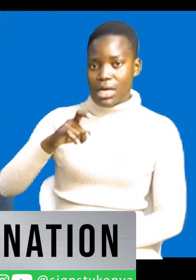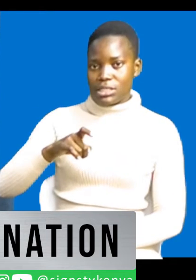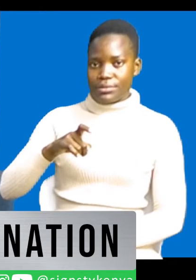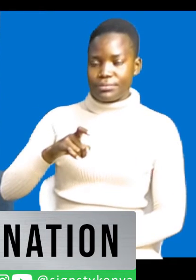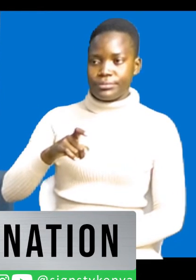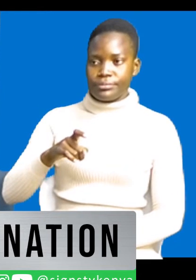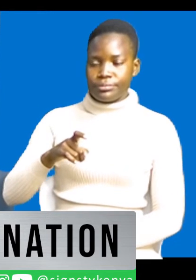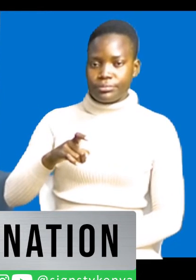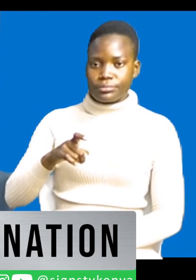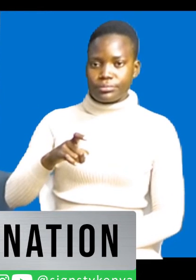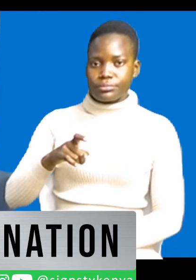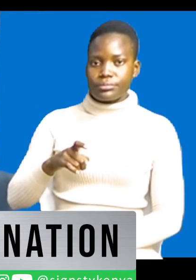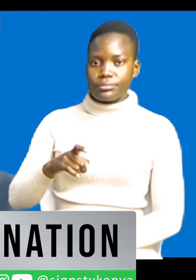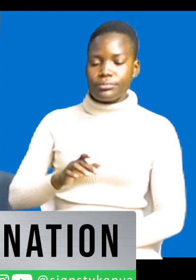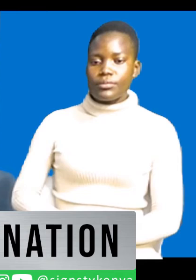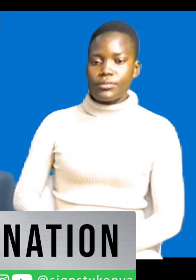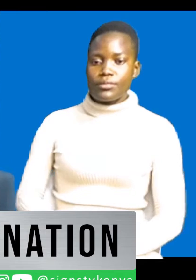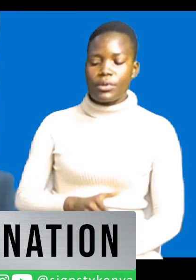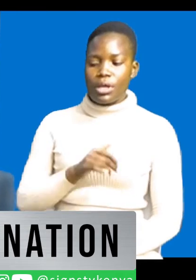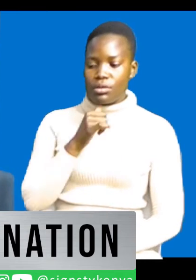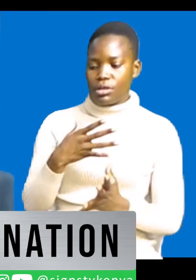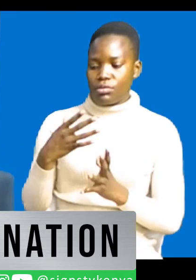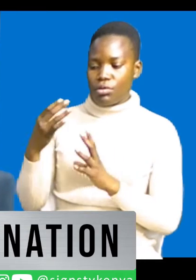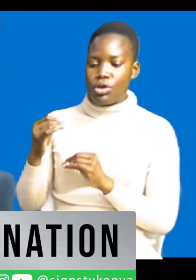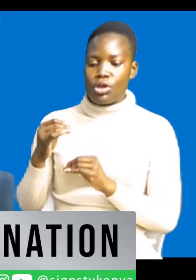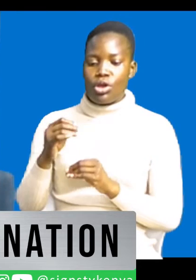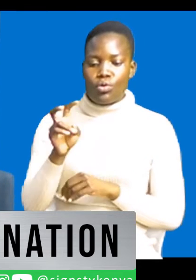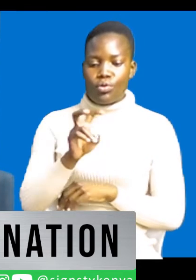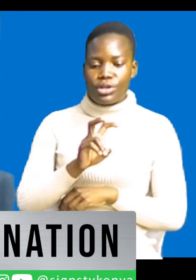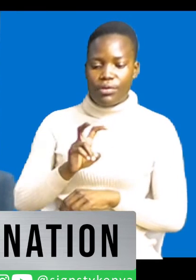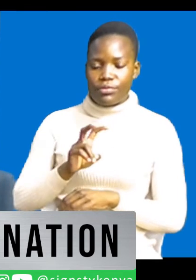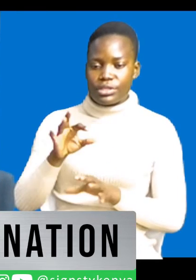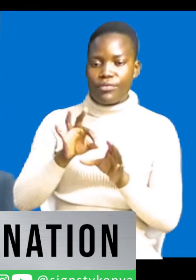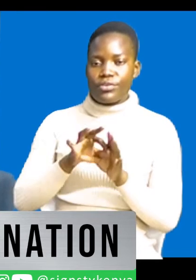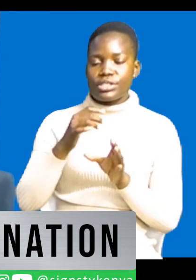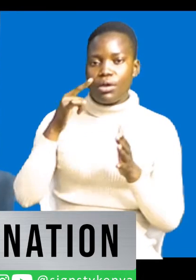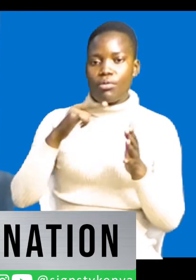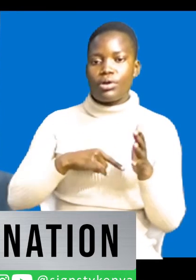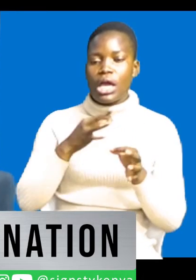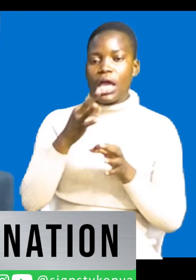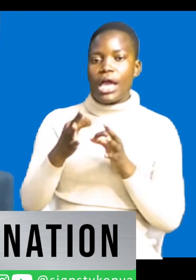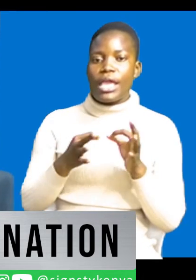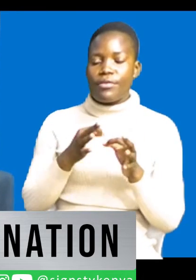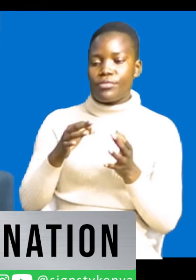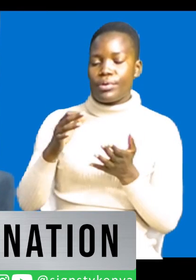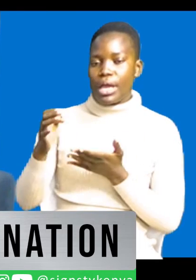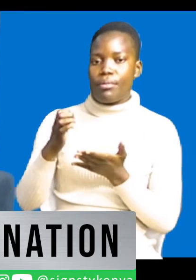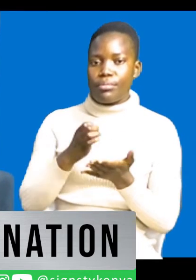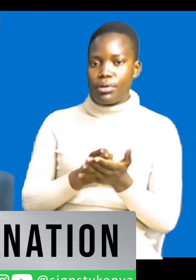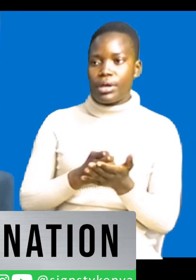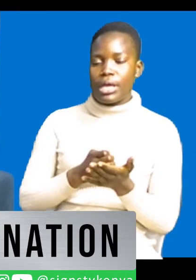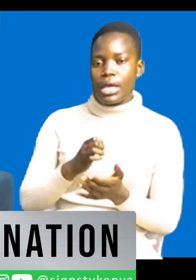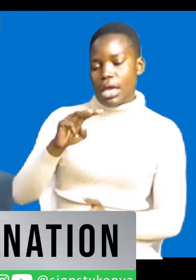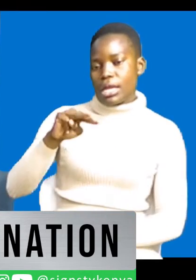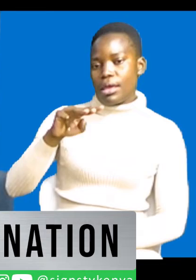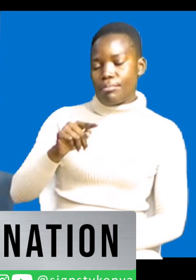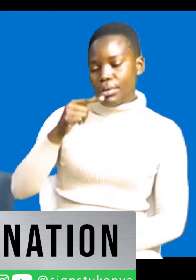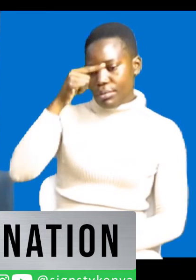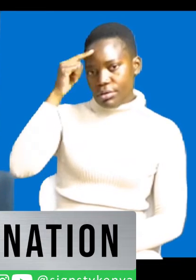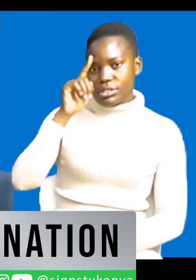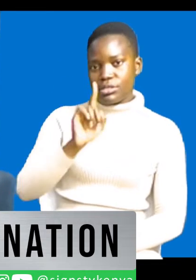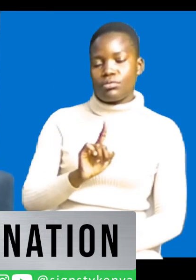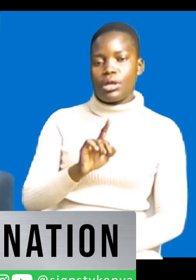point that hautakuwa ukienda kutafuta kura unasema ati sisi tukiweka mbunge na kwa sababu ni mbunge mmoja lazima